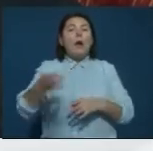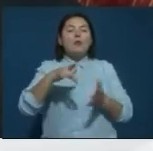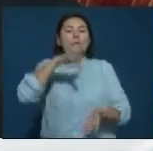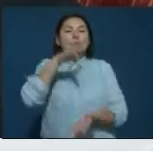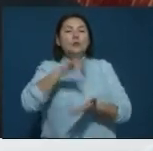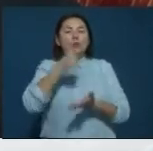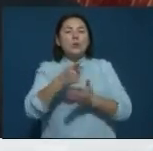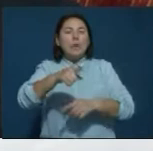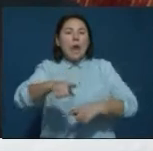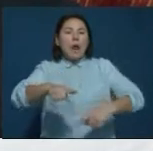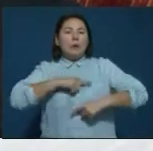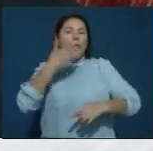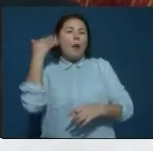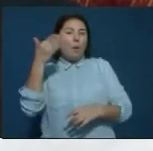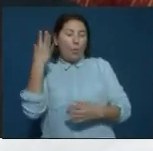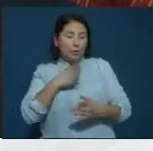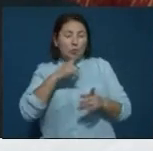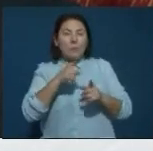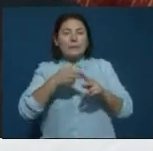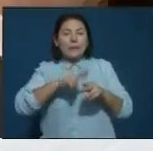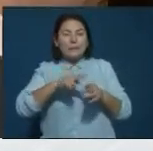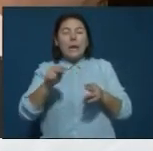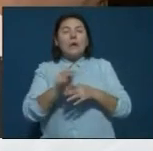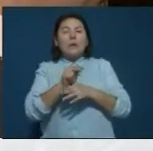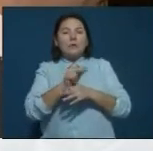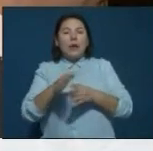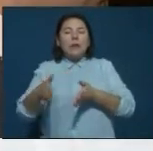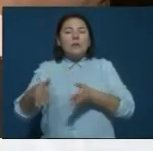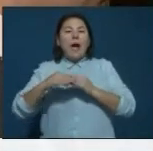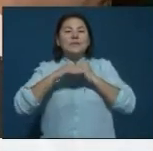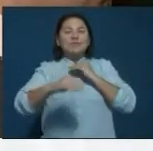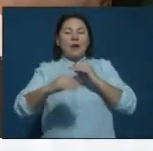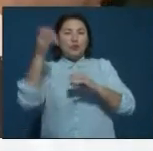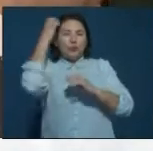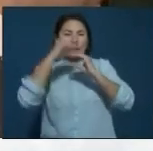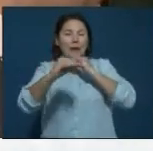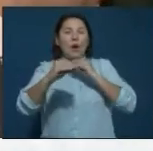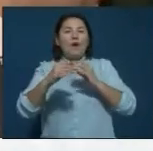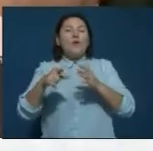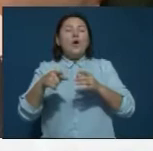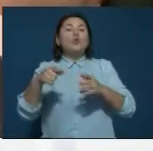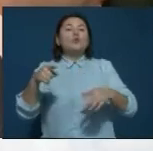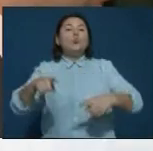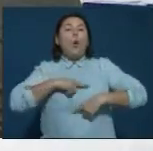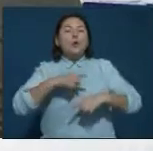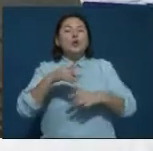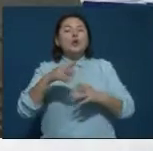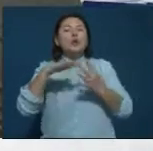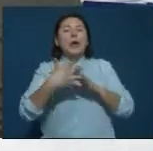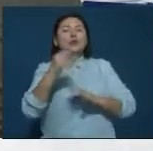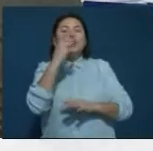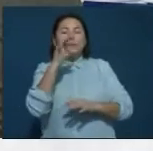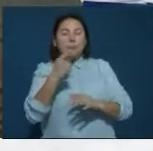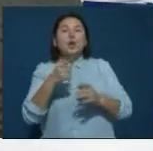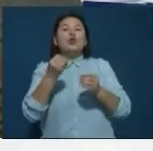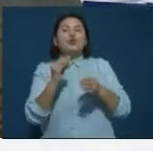должен быть доступен для поселка с этой цели уже завершена реконструкция асфальтной дороге ведущей щитке плюс ко всему будущем дополнительно проложит